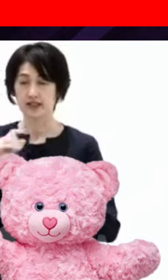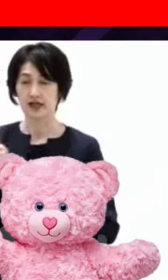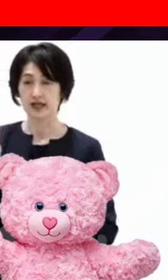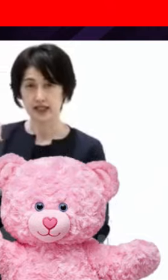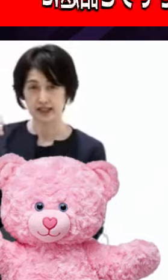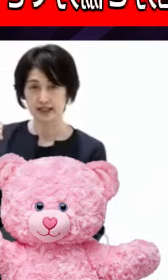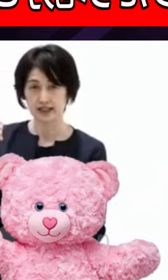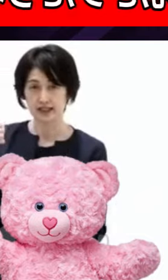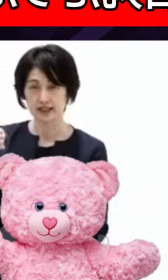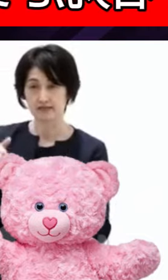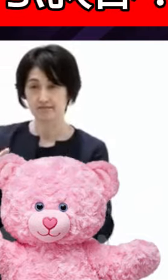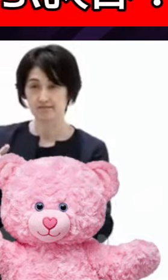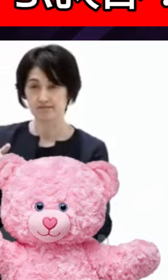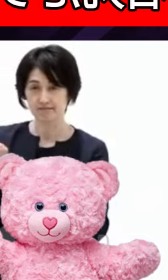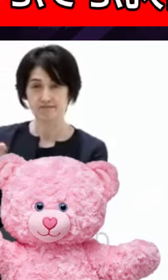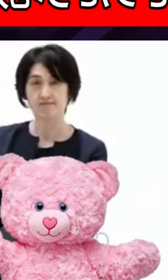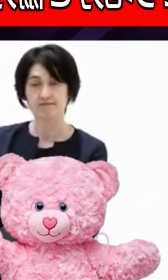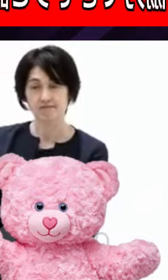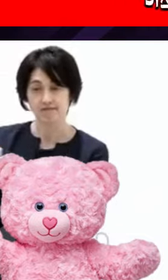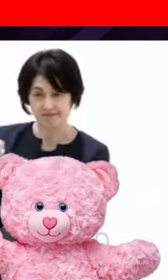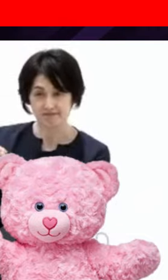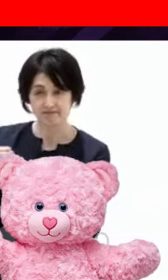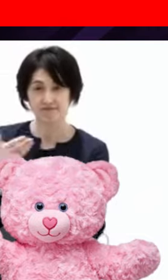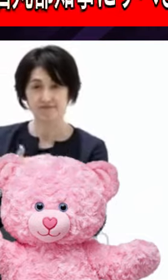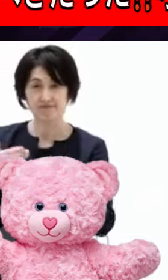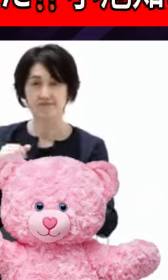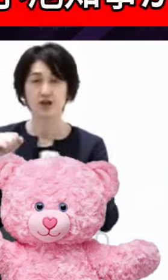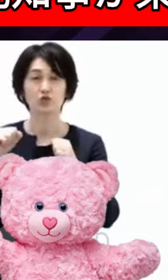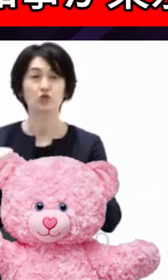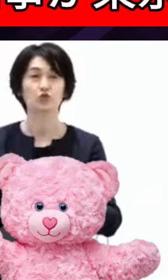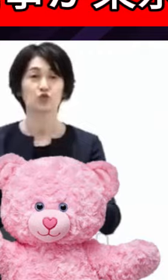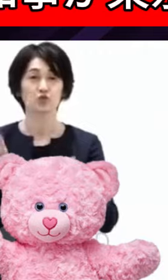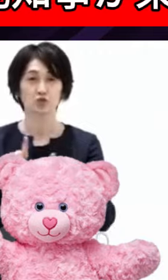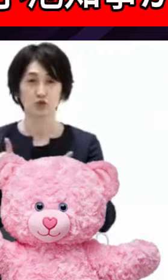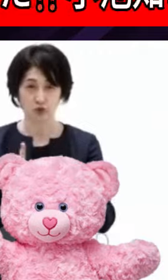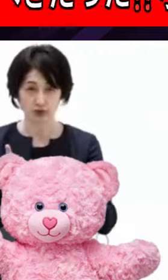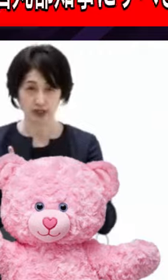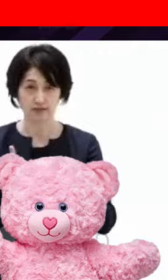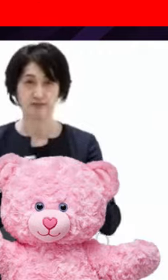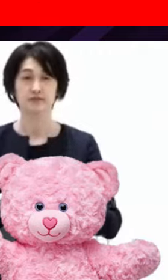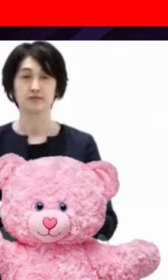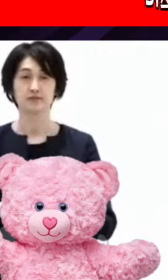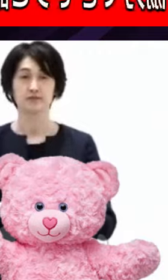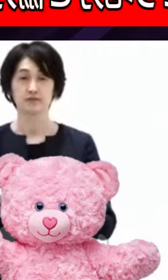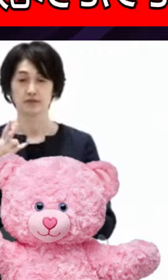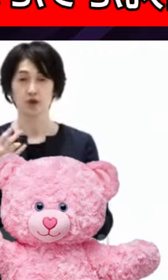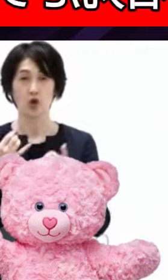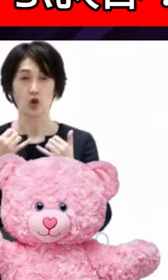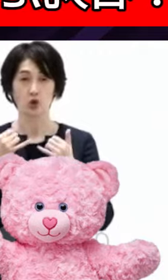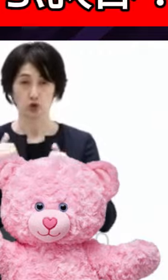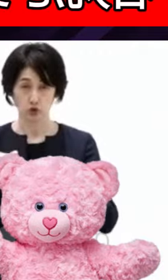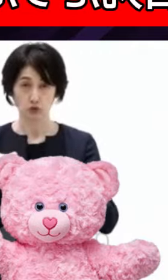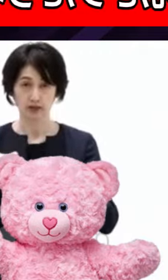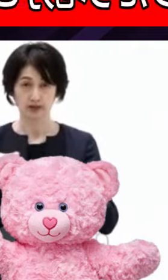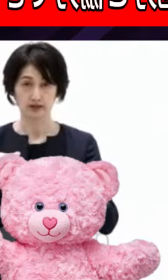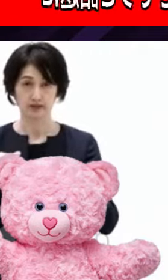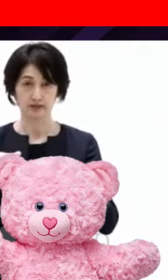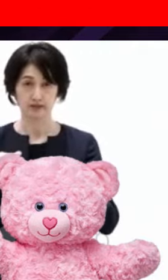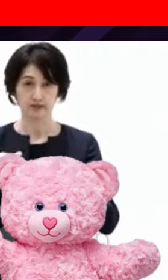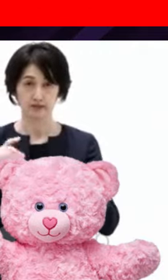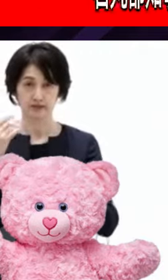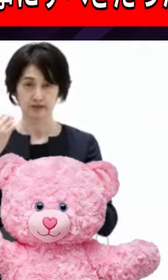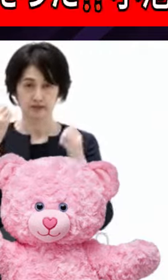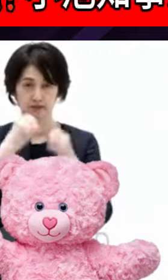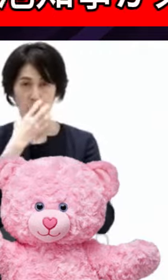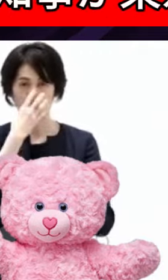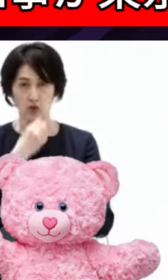議員に接するということは、当然のことであります。で、都民の誤解を受けることがないよう、互